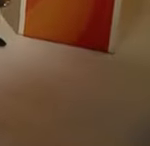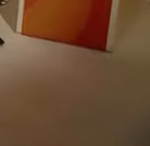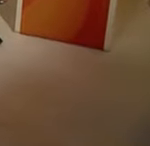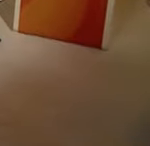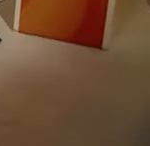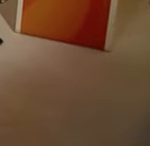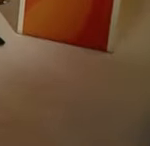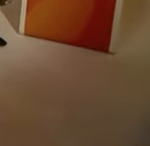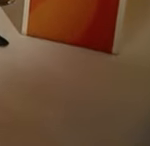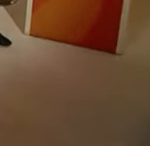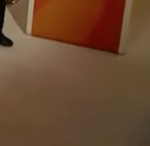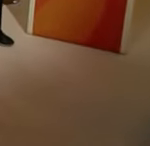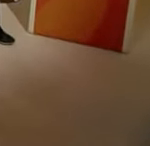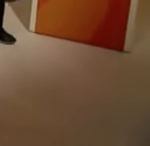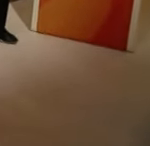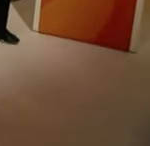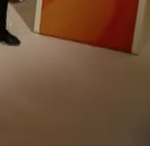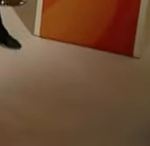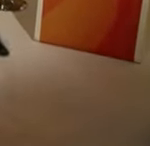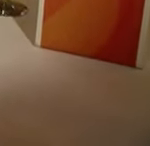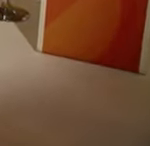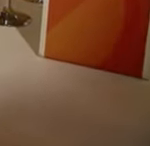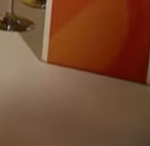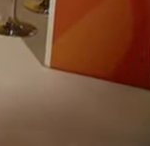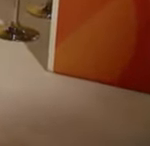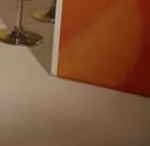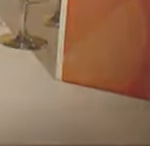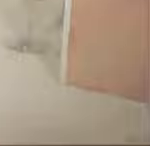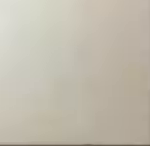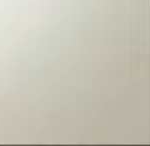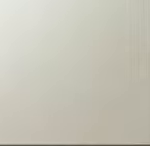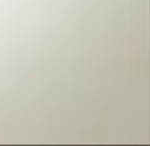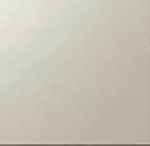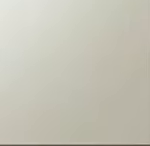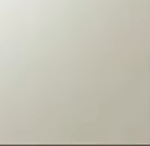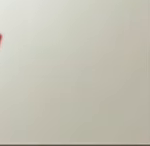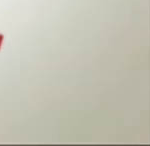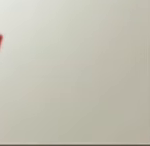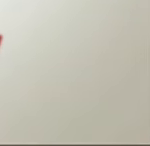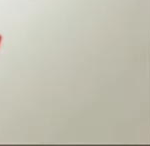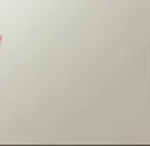Tak. A to je všechno. Díky. Děkujeme.